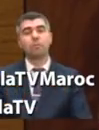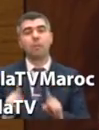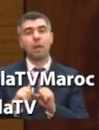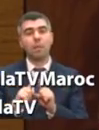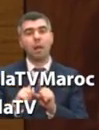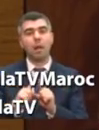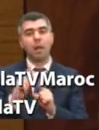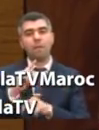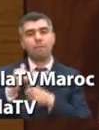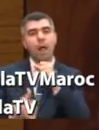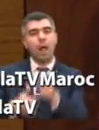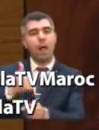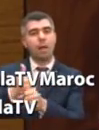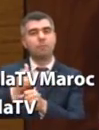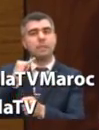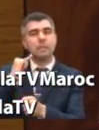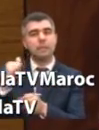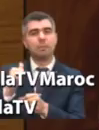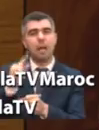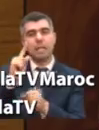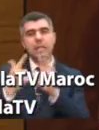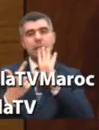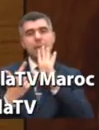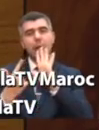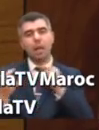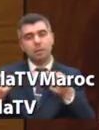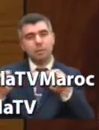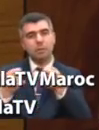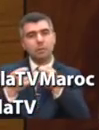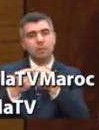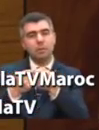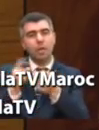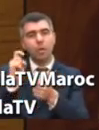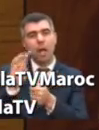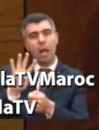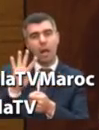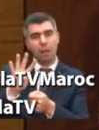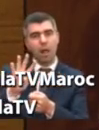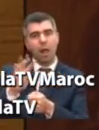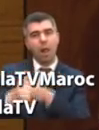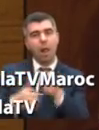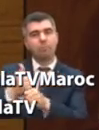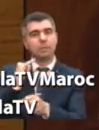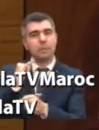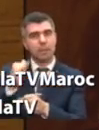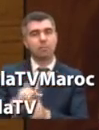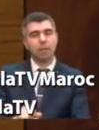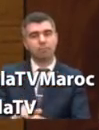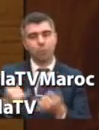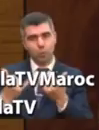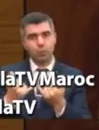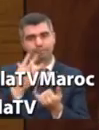الأسير الفلسطيني الذي يصادف 17 من أبريل من كل سنة، يؤسفنا كفريق